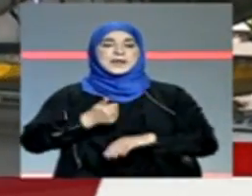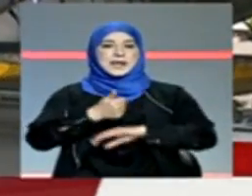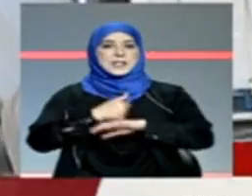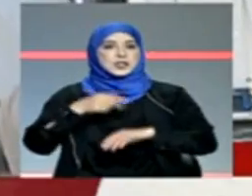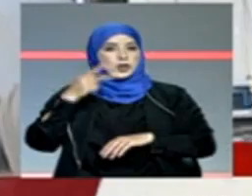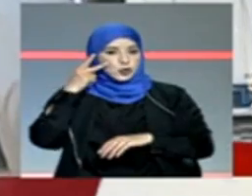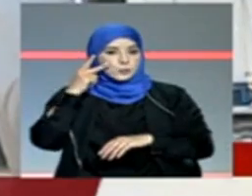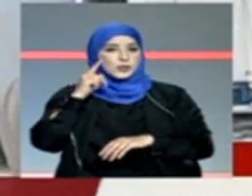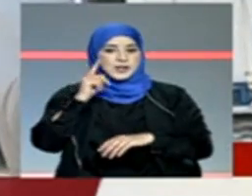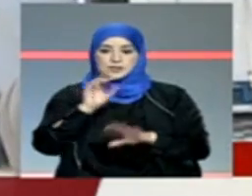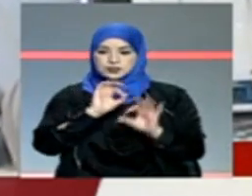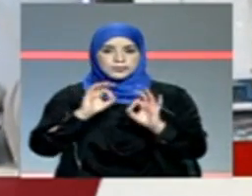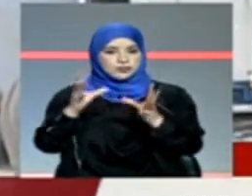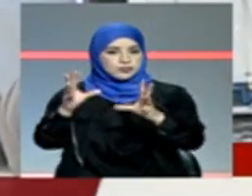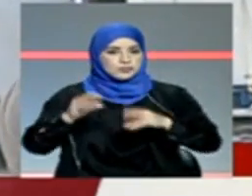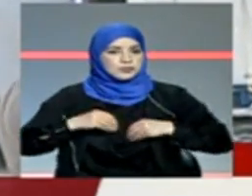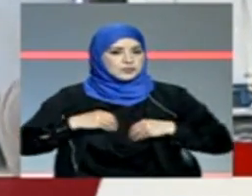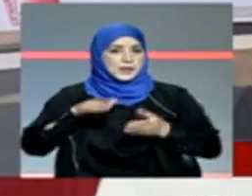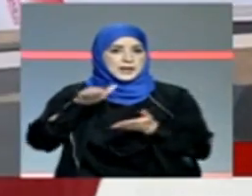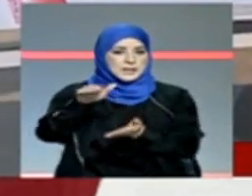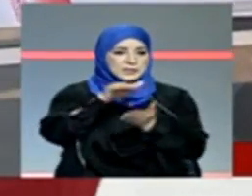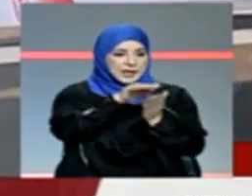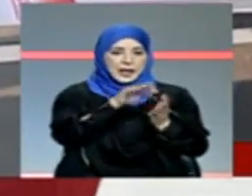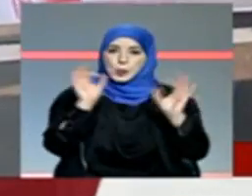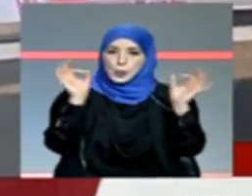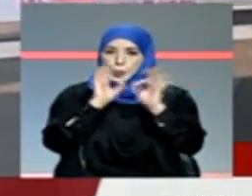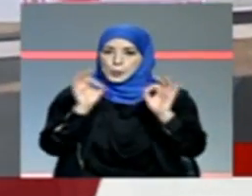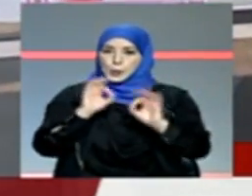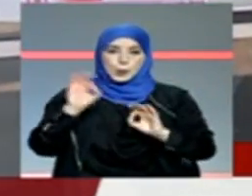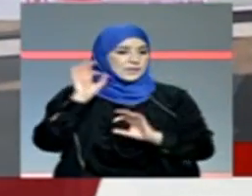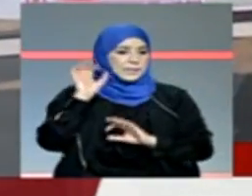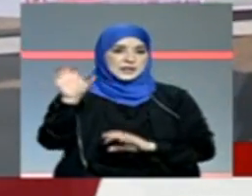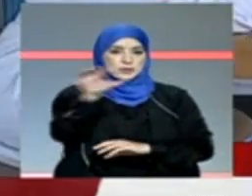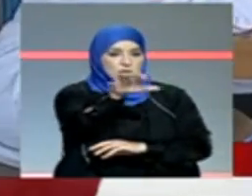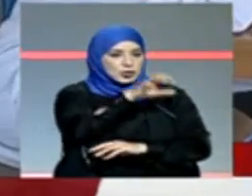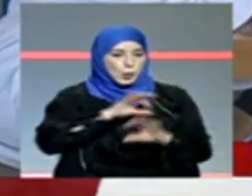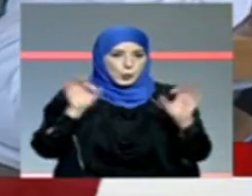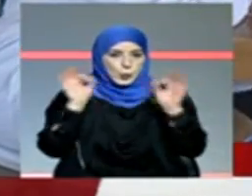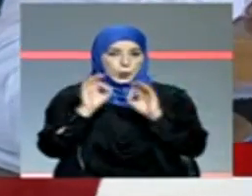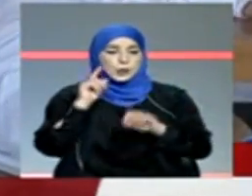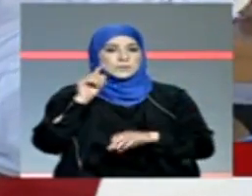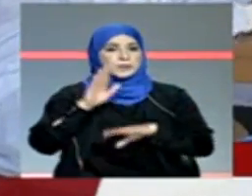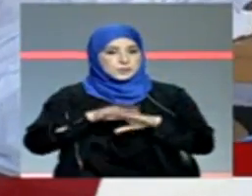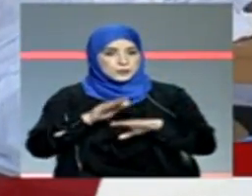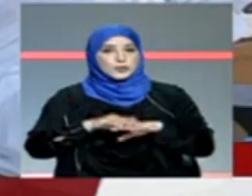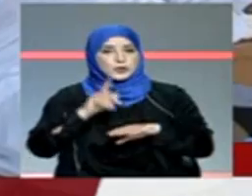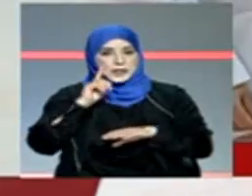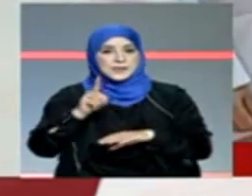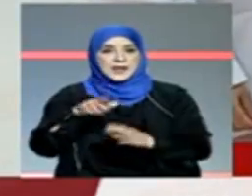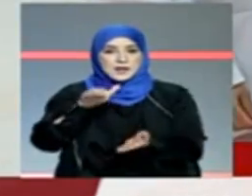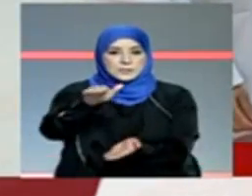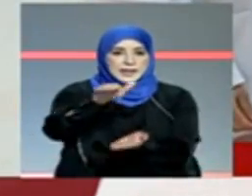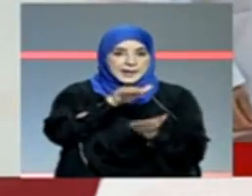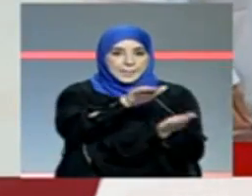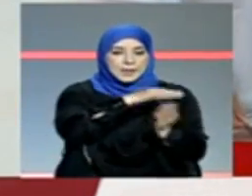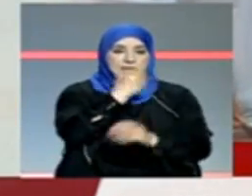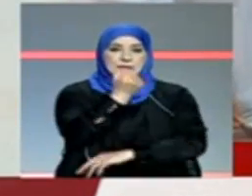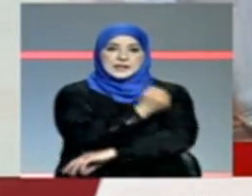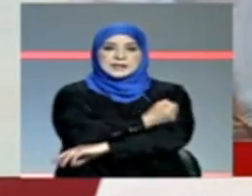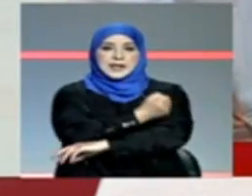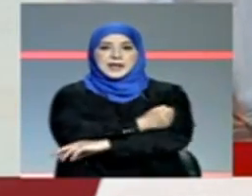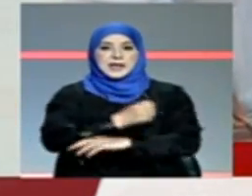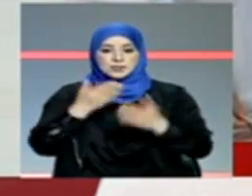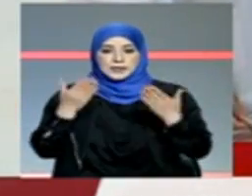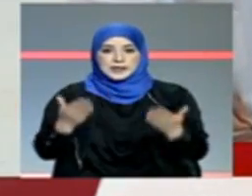لم ولن تتلقى أي كمية من التلقيح من أي جهة، مشيرا إلى أن تلقي أي كمية من التلقيح